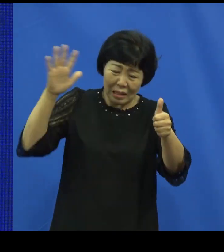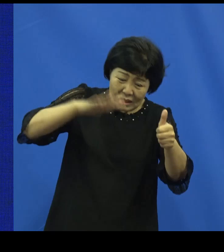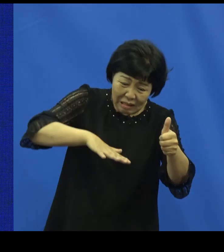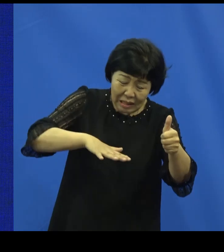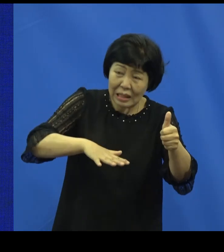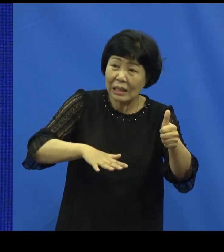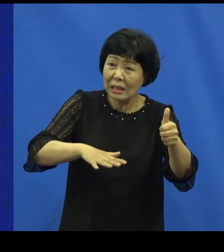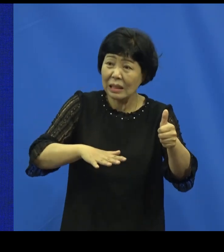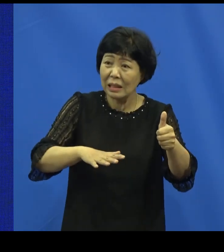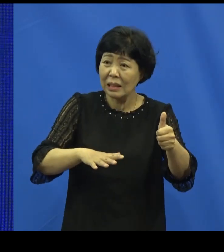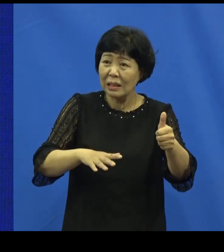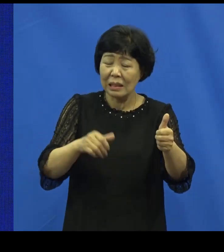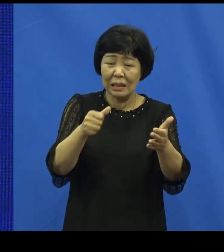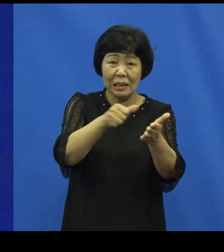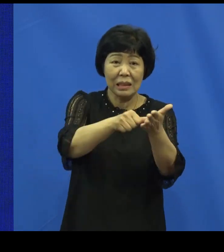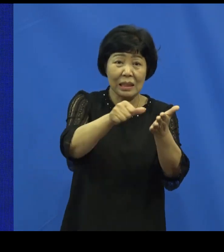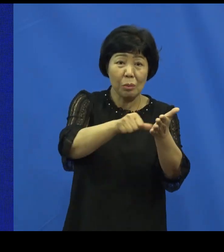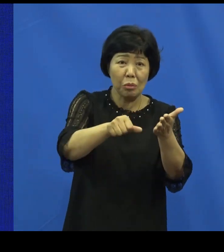모습이에요.